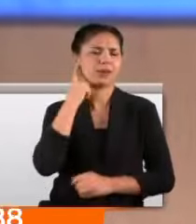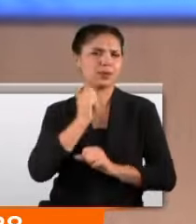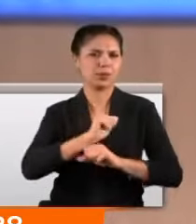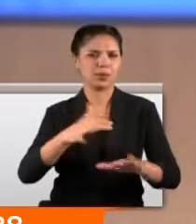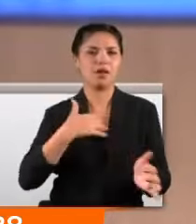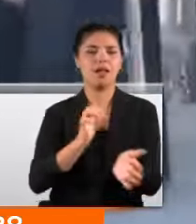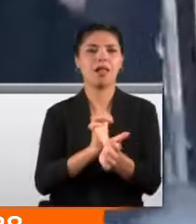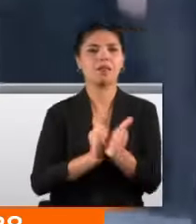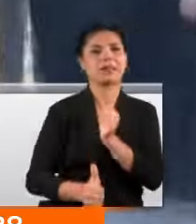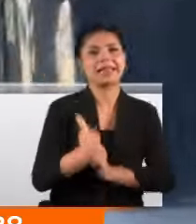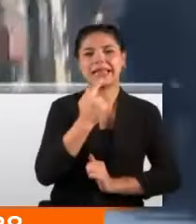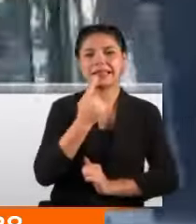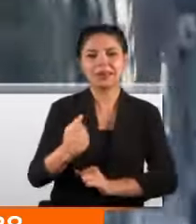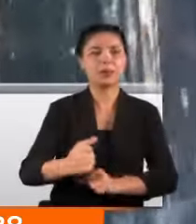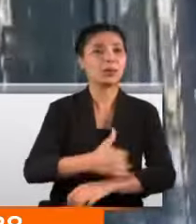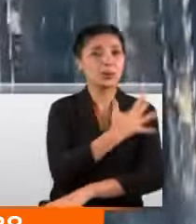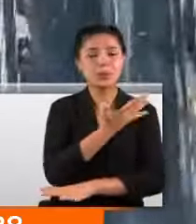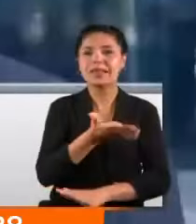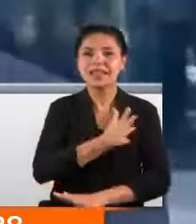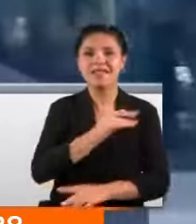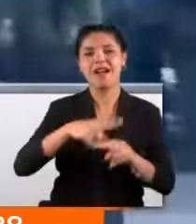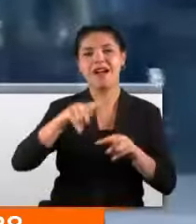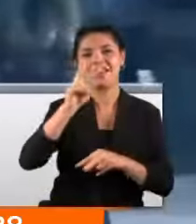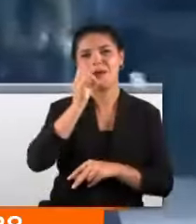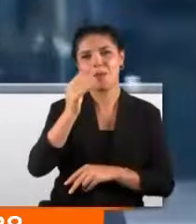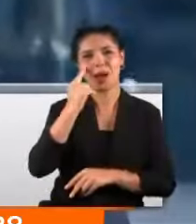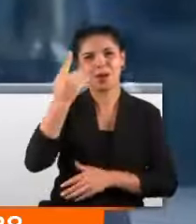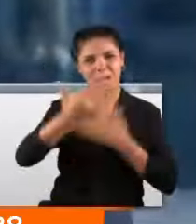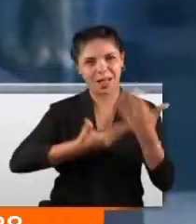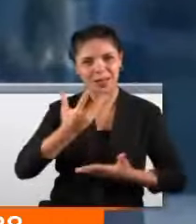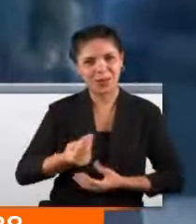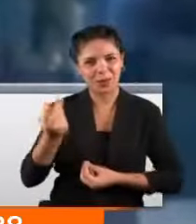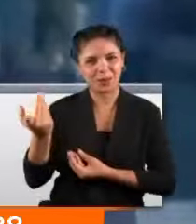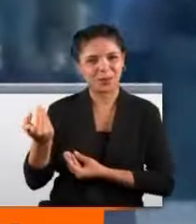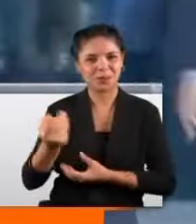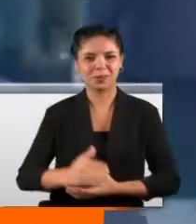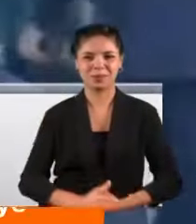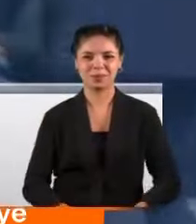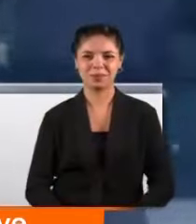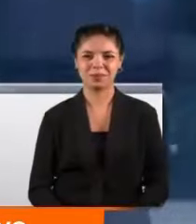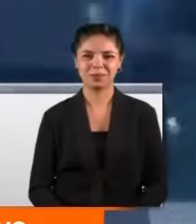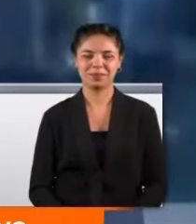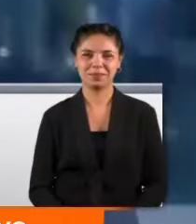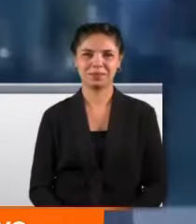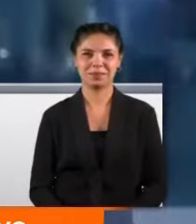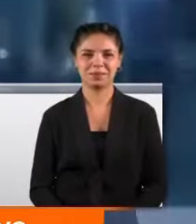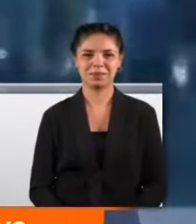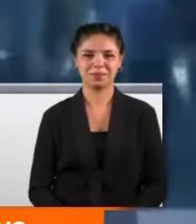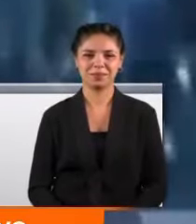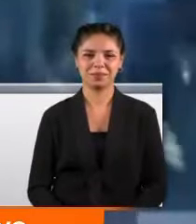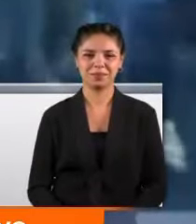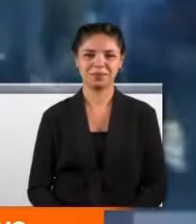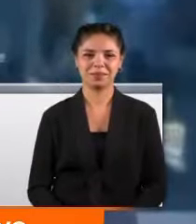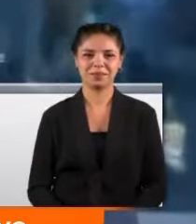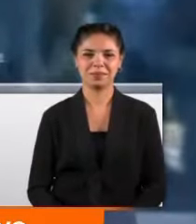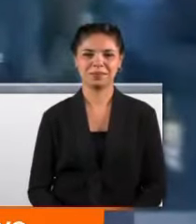"Yuvama dönüyorum" dedi. Duygularını ATV Haber'e anlattı. İnşallah yuvama dönmüş oluyorum. Davet eden Sayın Cumhurbaşkanımıza ve